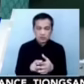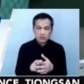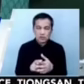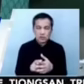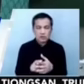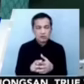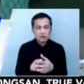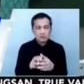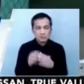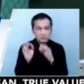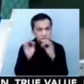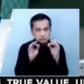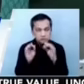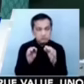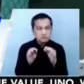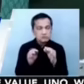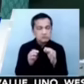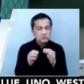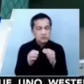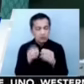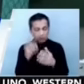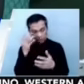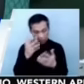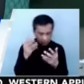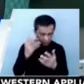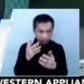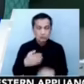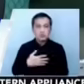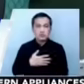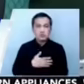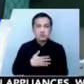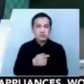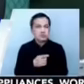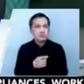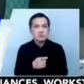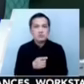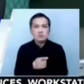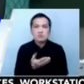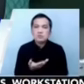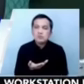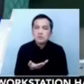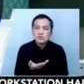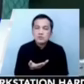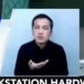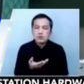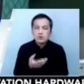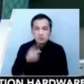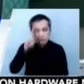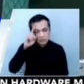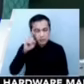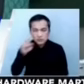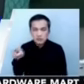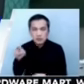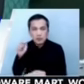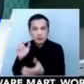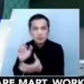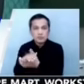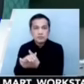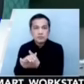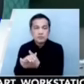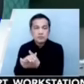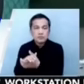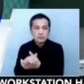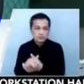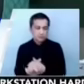ah at ah Gustong makipag-sex with the wife no Syempre under